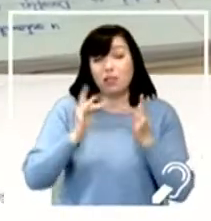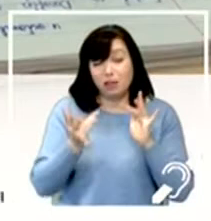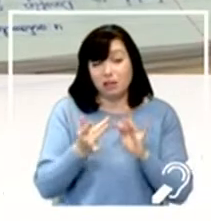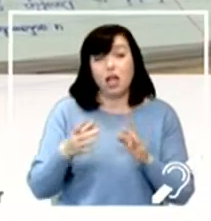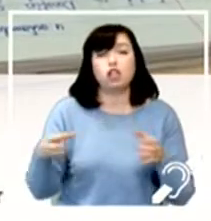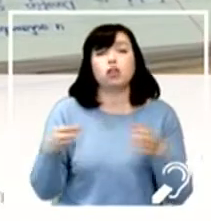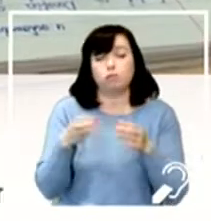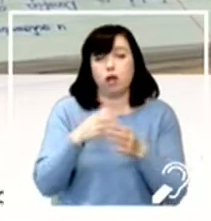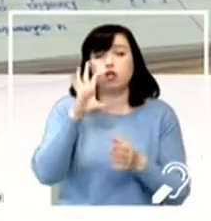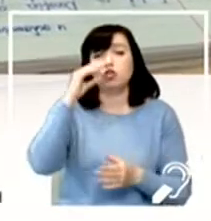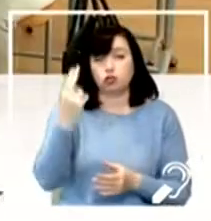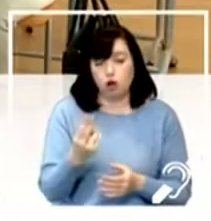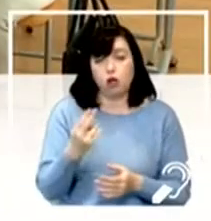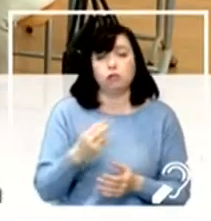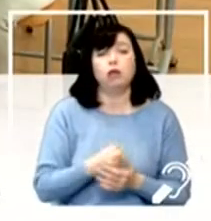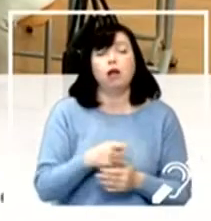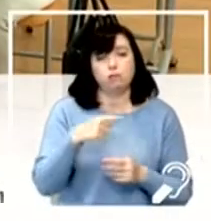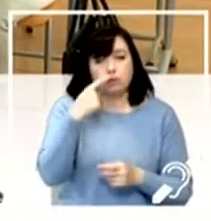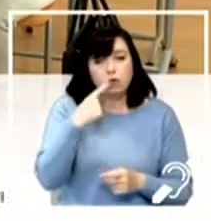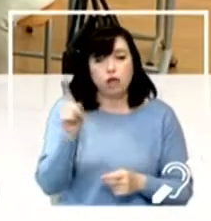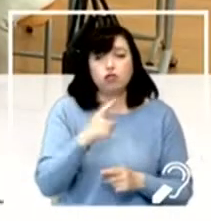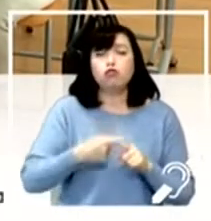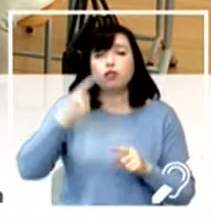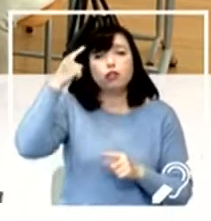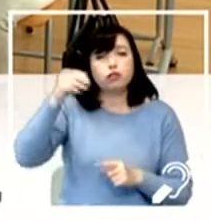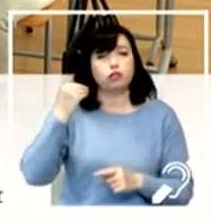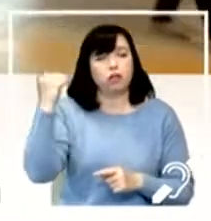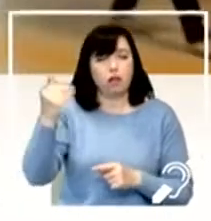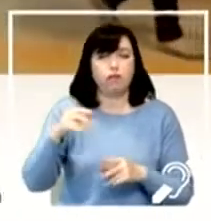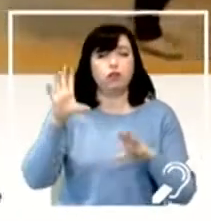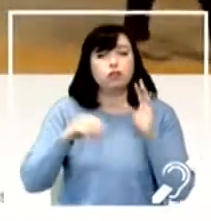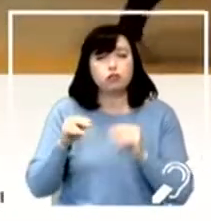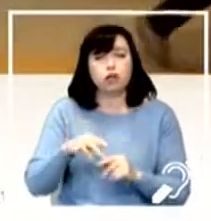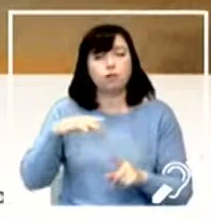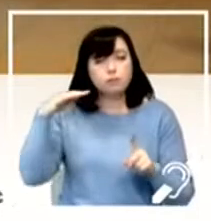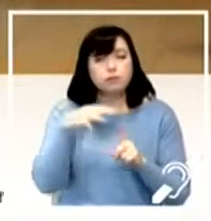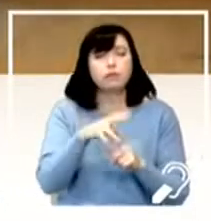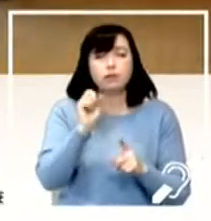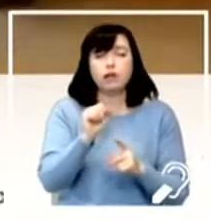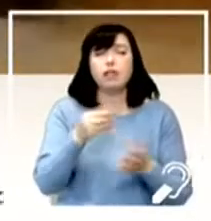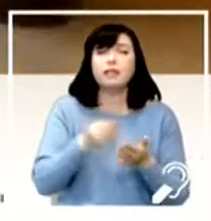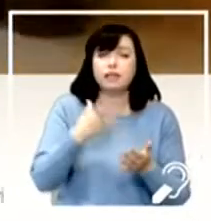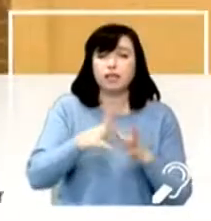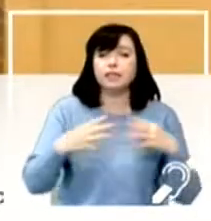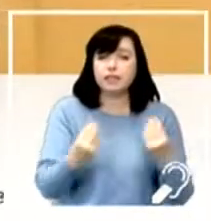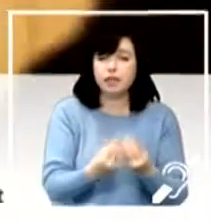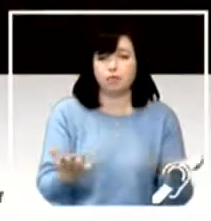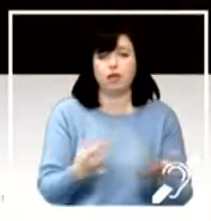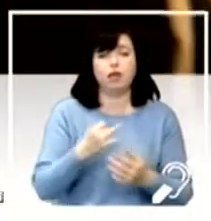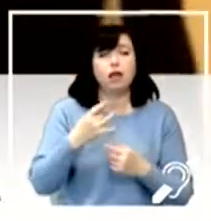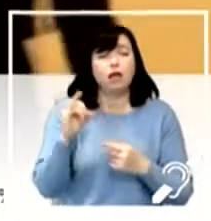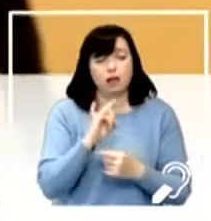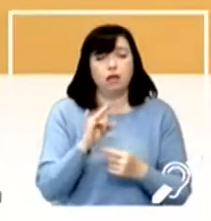Partidul Socialiștilor din Republica Moldova a declarat că inițiativa este un atac la adresa familiei, valorilor tradiționale și a